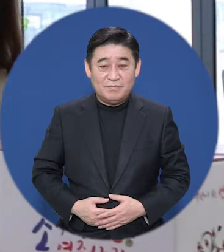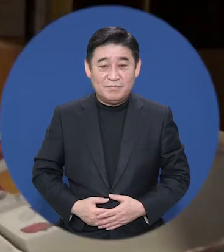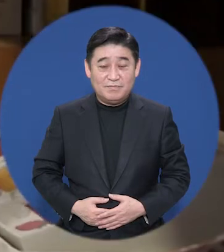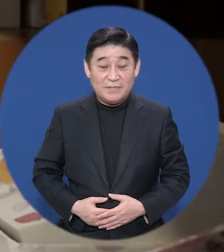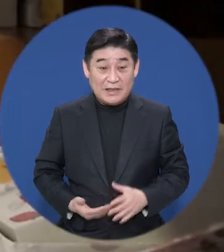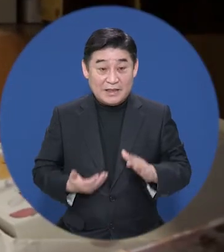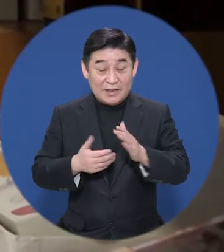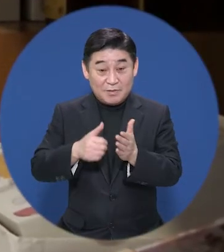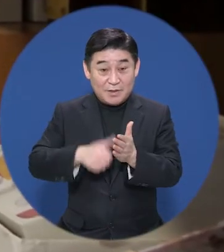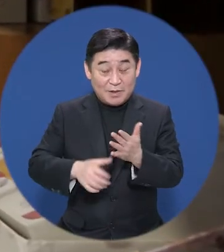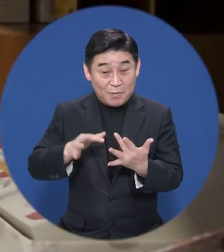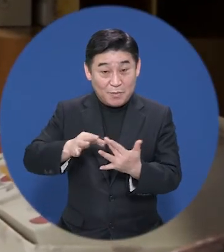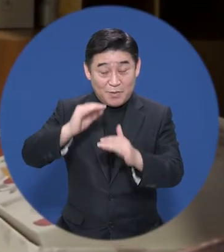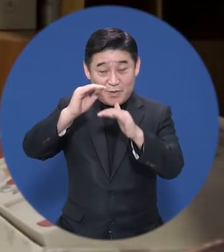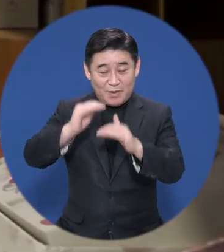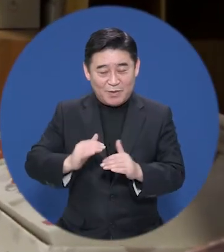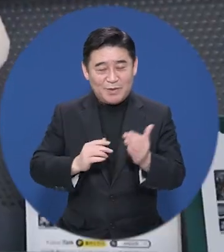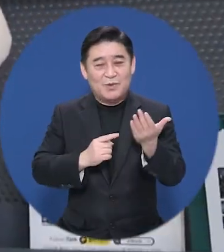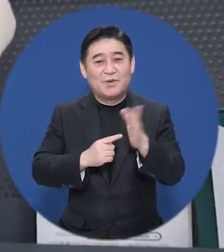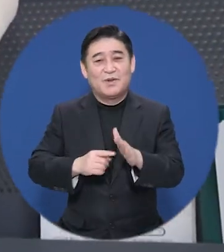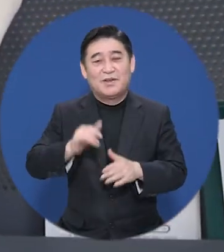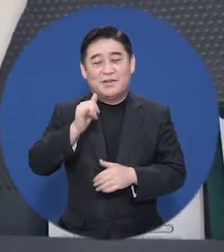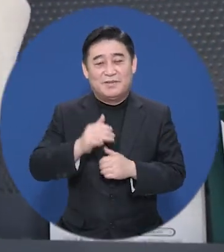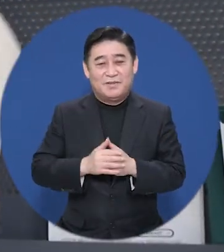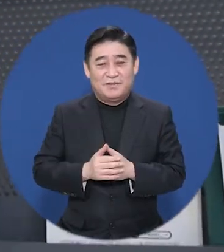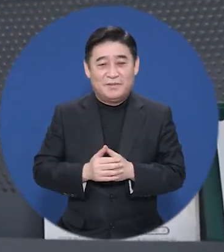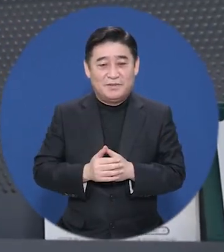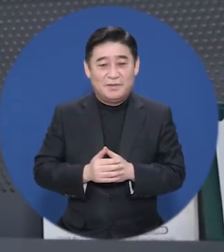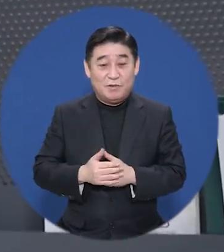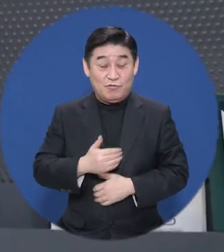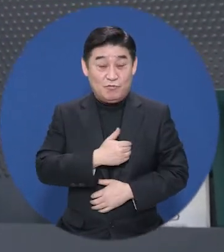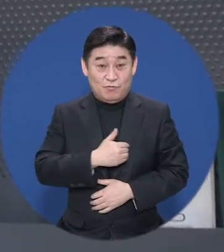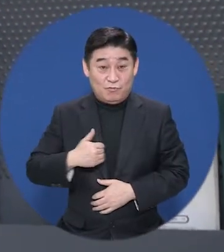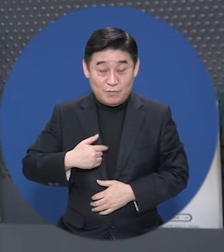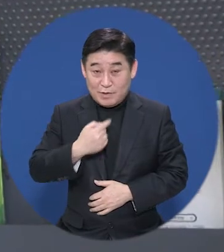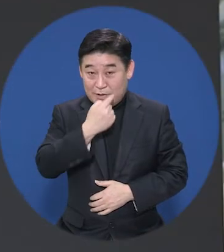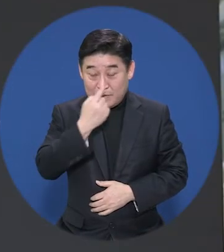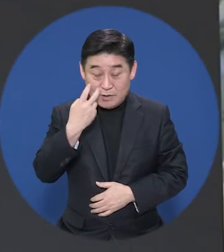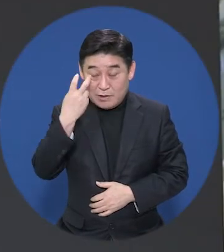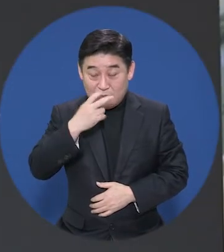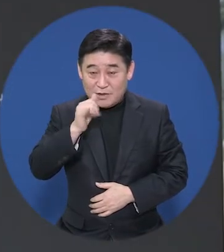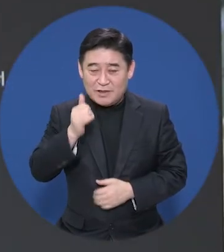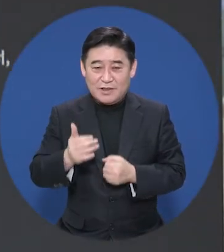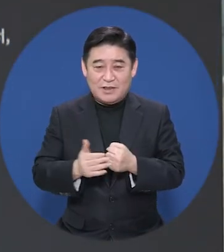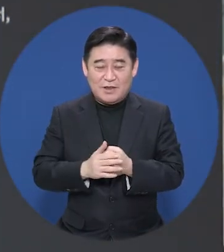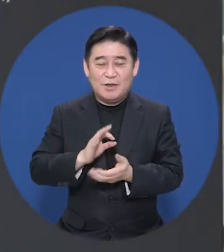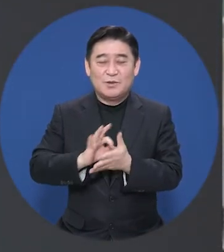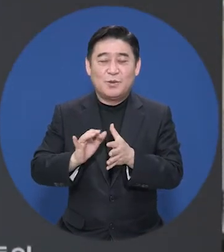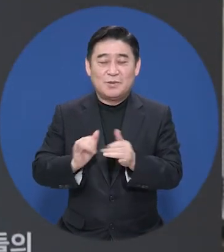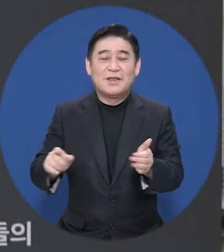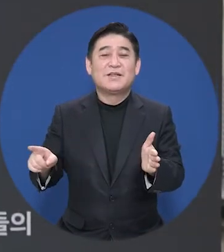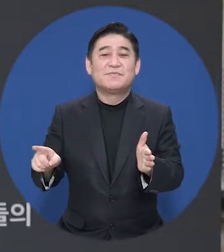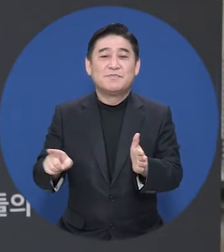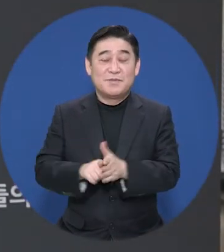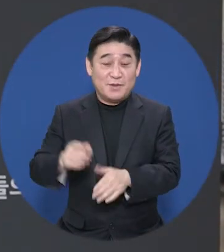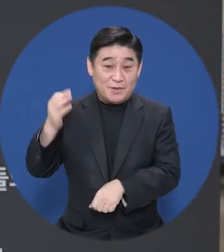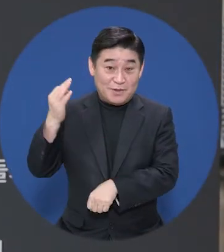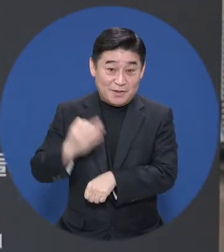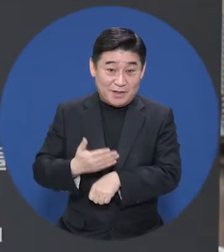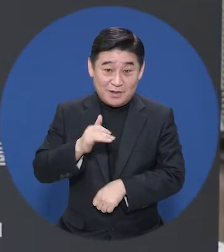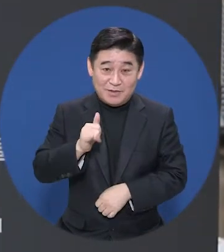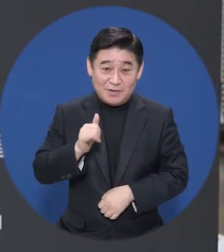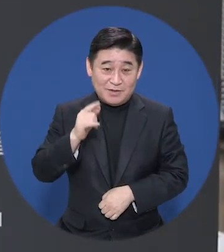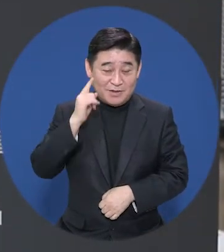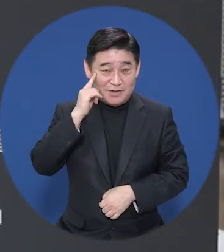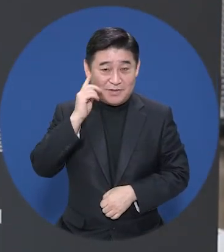입점 상품의 선정 과정도 공개되어 있었는데요. 충분한 검증이 이뤄지는 만큼 소비자들이 믿고 구매할 수 있는